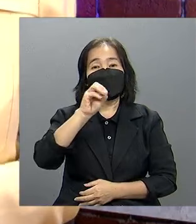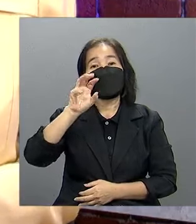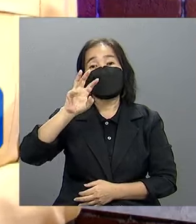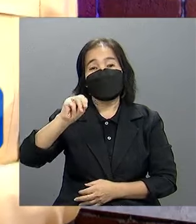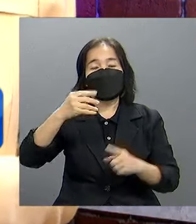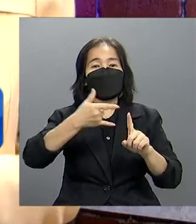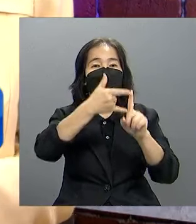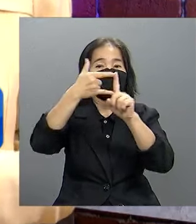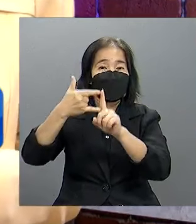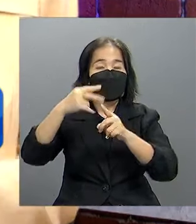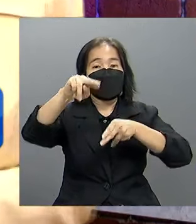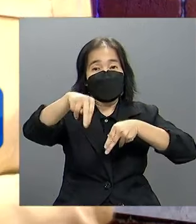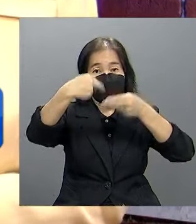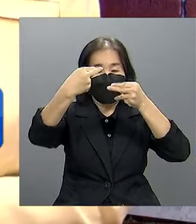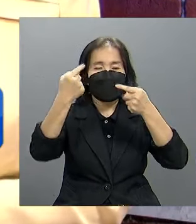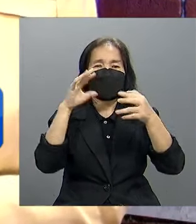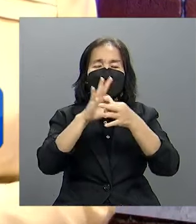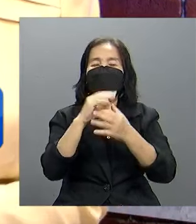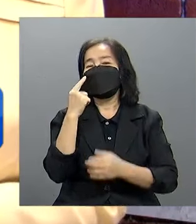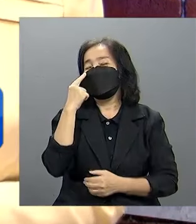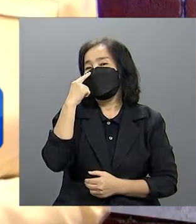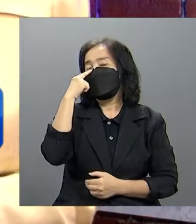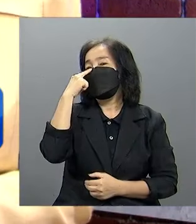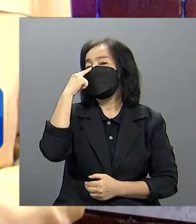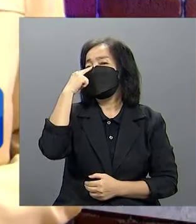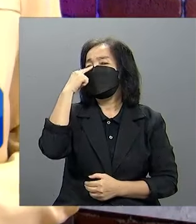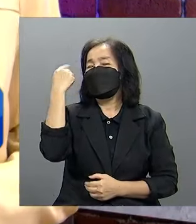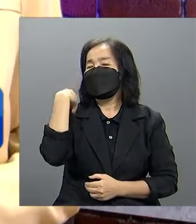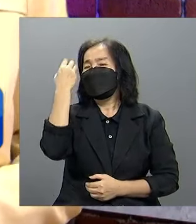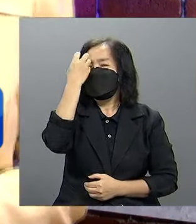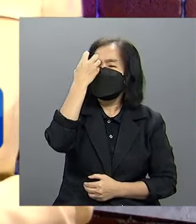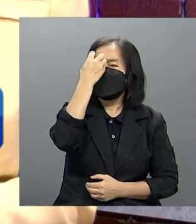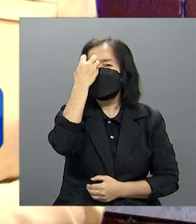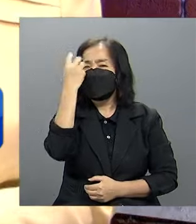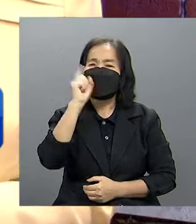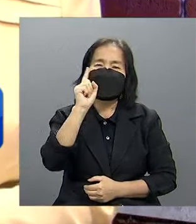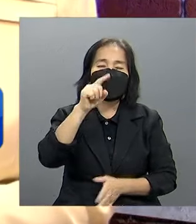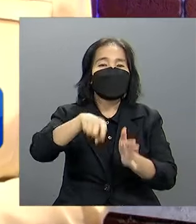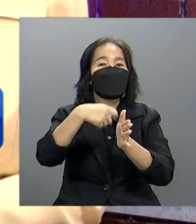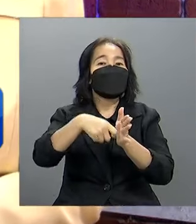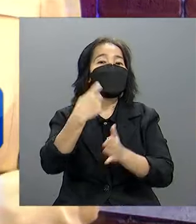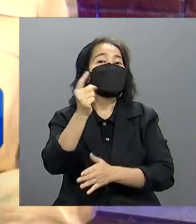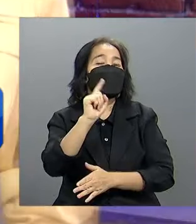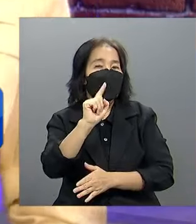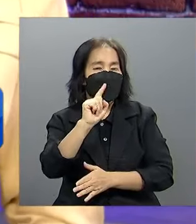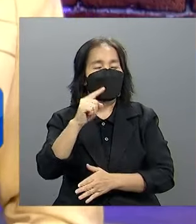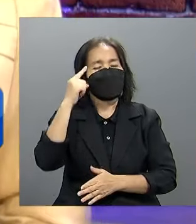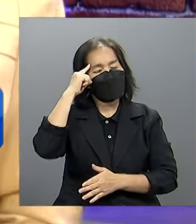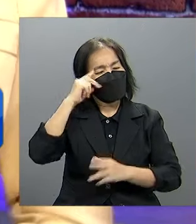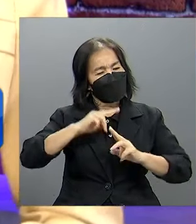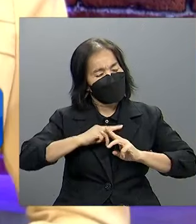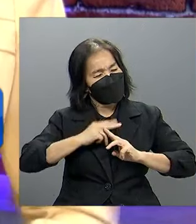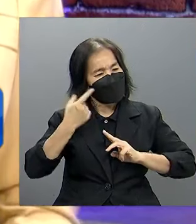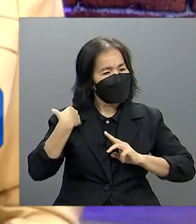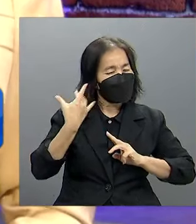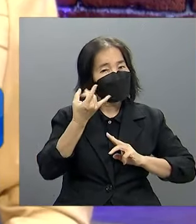ของโรคโพรงจมูกอักเสบจากภูมิแพ้เกิดจากสาเหตุอะไรบ้างนะคะเราจะสังเกตอาการได้อย่างไรรวมไปถึงการรักษา